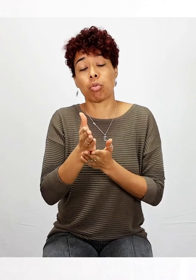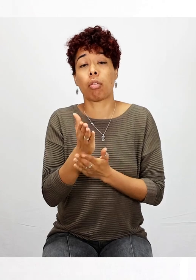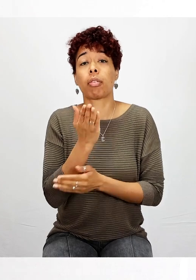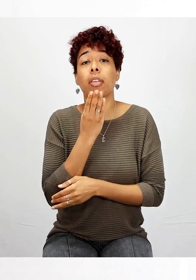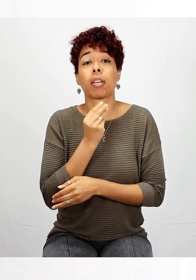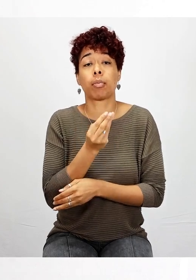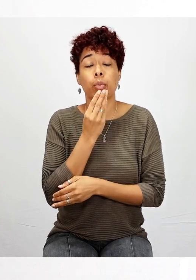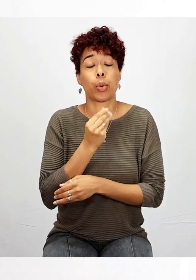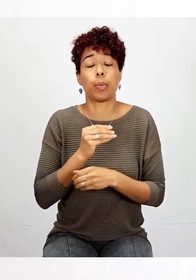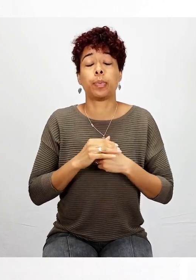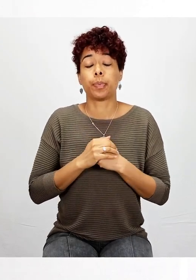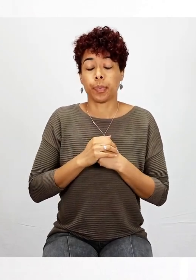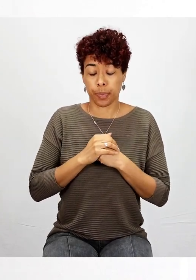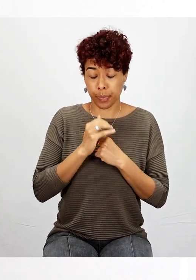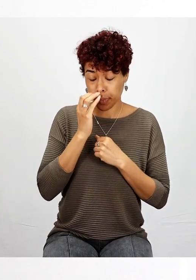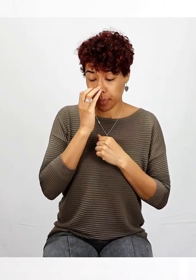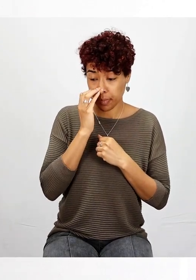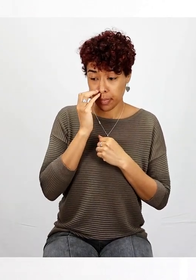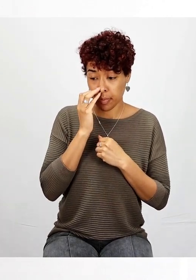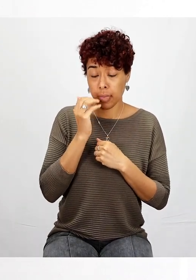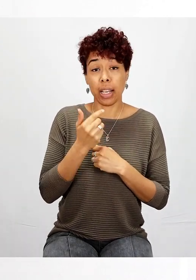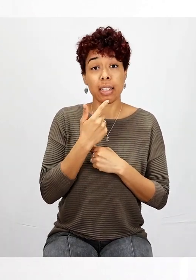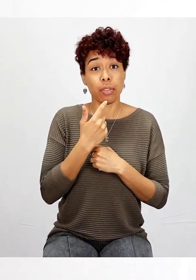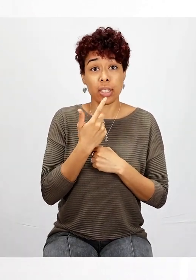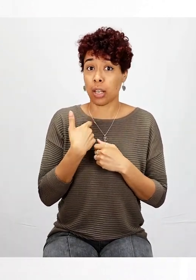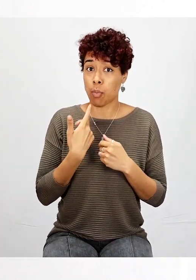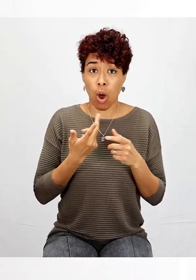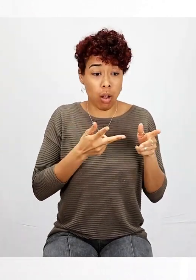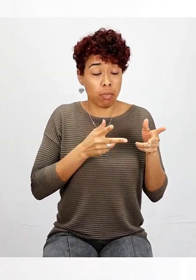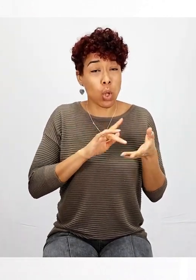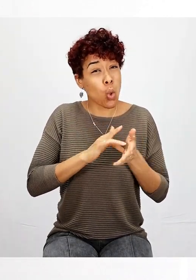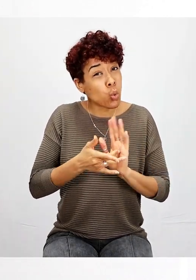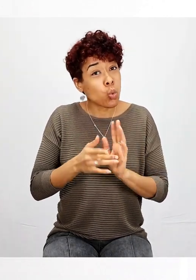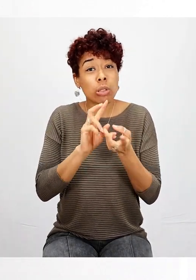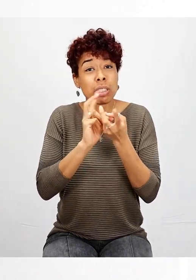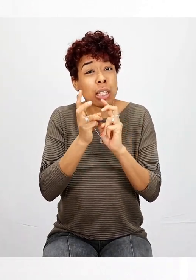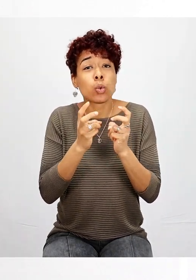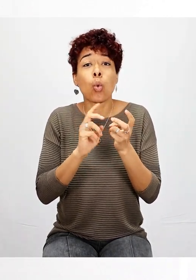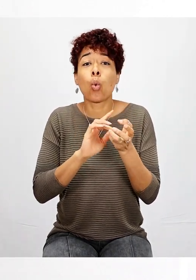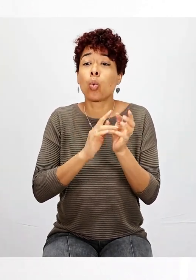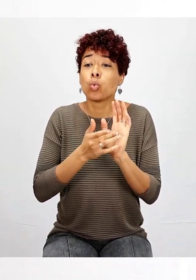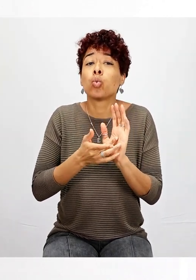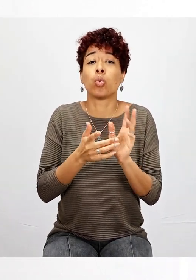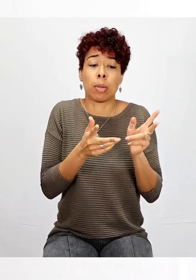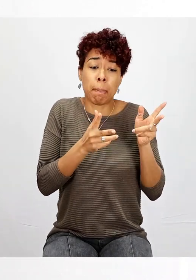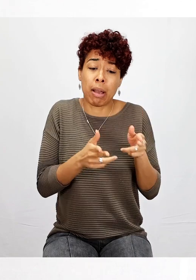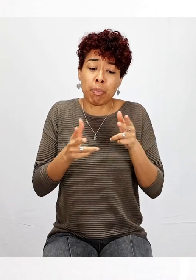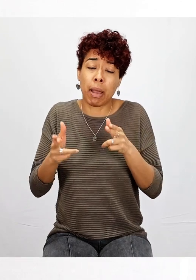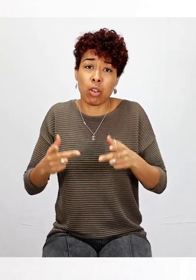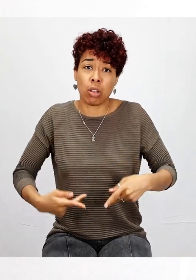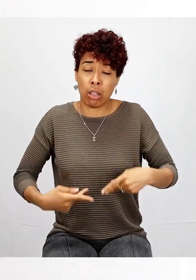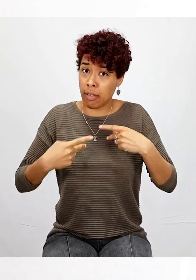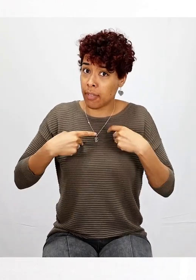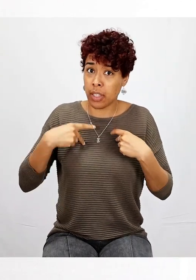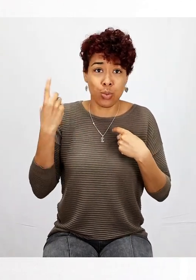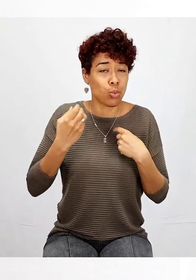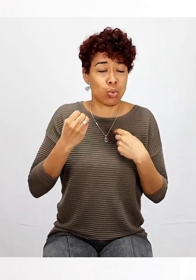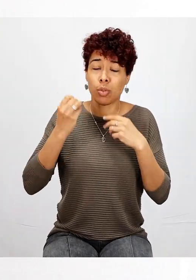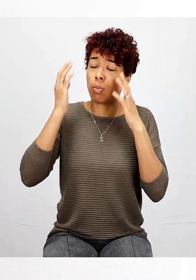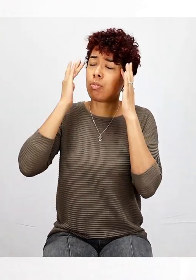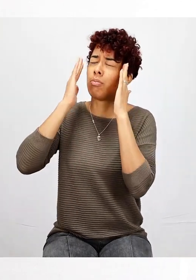bénirai l'Éternel dans toutes les saisons de ma vie. Et sa louange sera toujours, c'est-à-dire sans cesse dans ma bouche, la nuit comme le